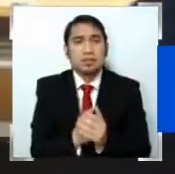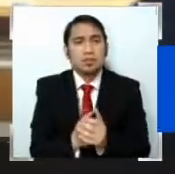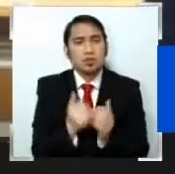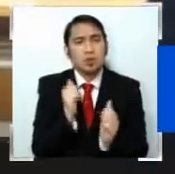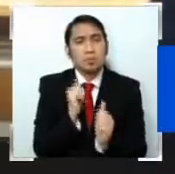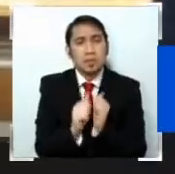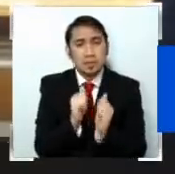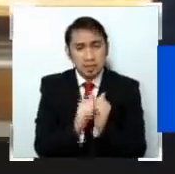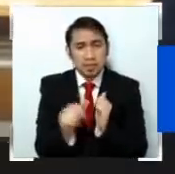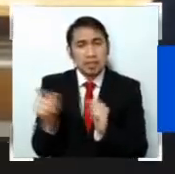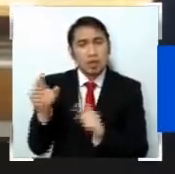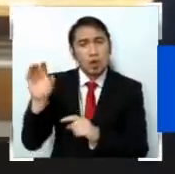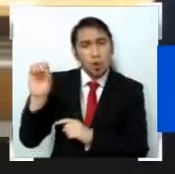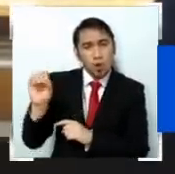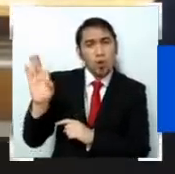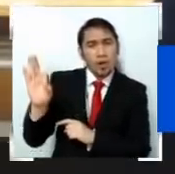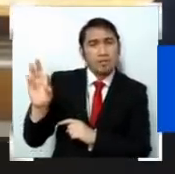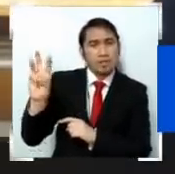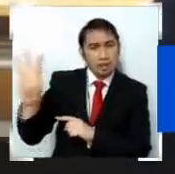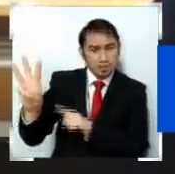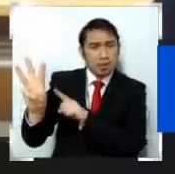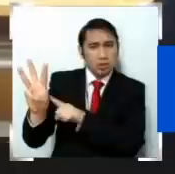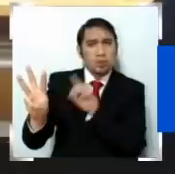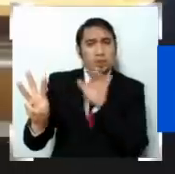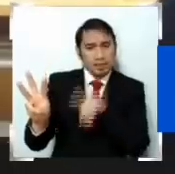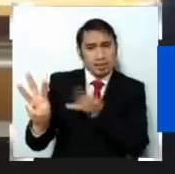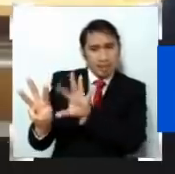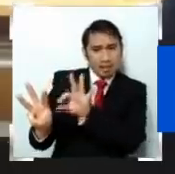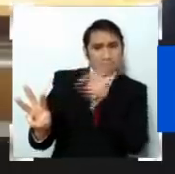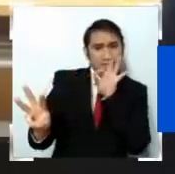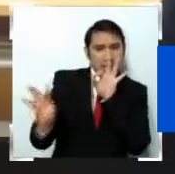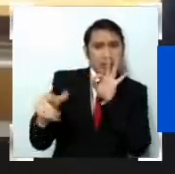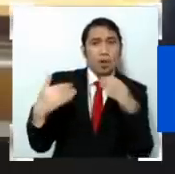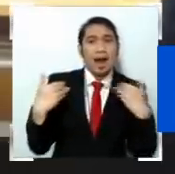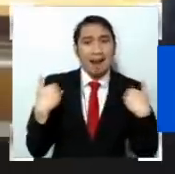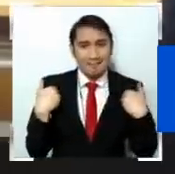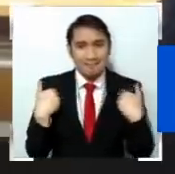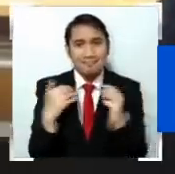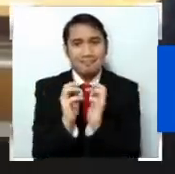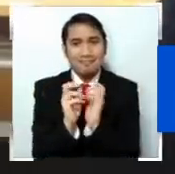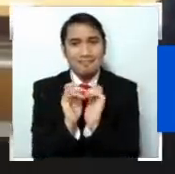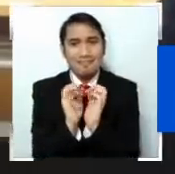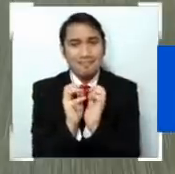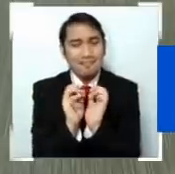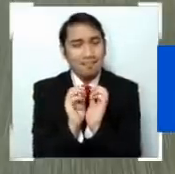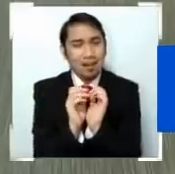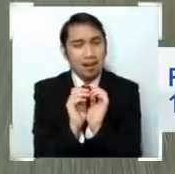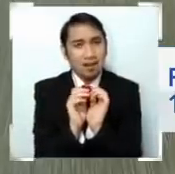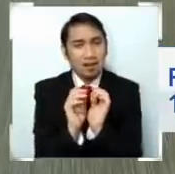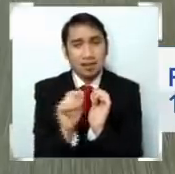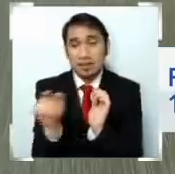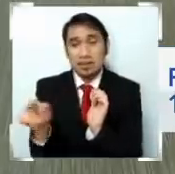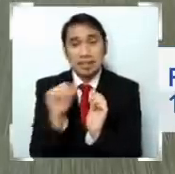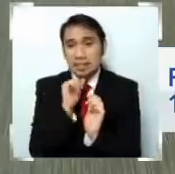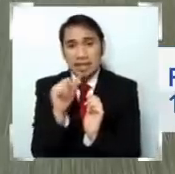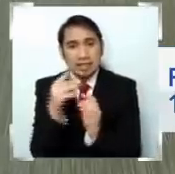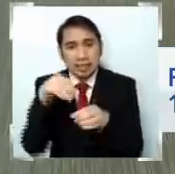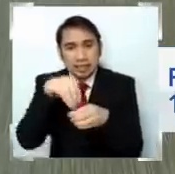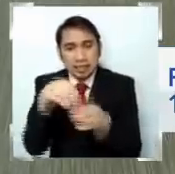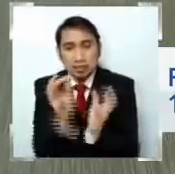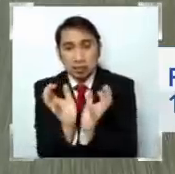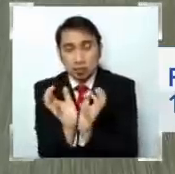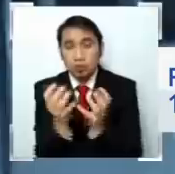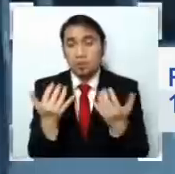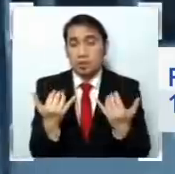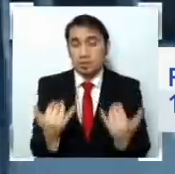ito, no? Itong ating mga na-detect na mga individuals with the variants. Wala po sa komunidad yan. Kaya naman naghigpit na sa